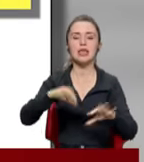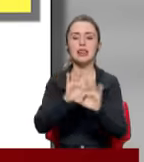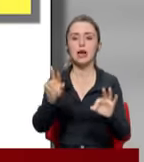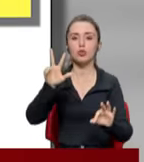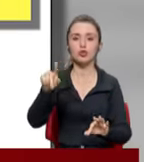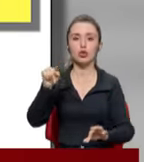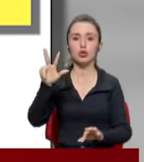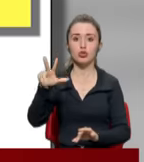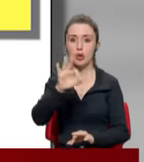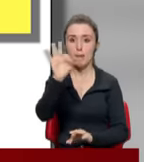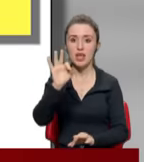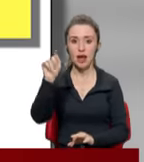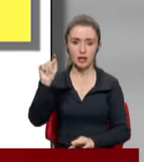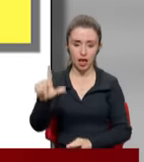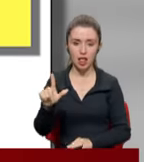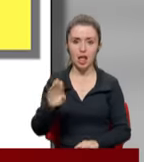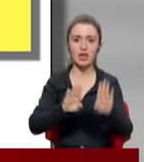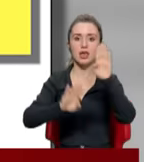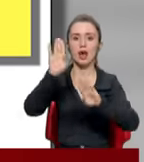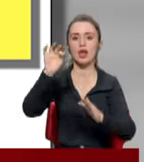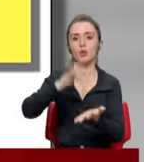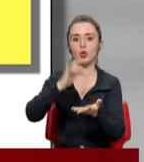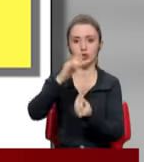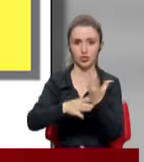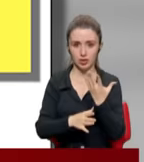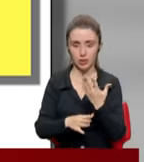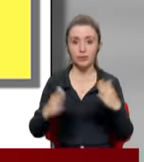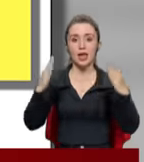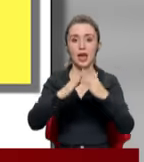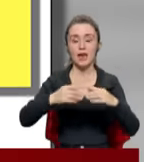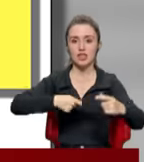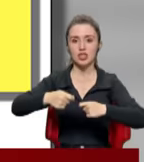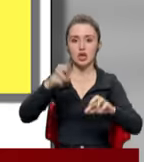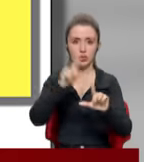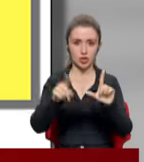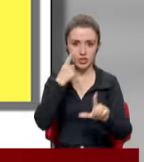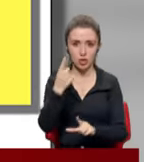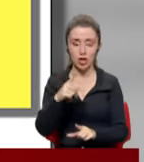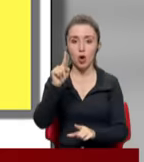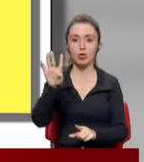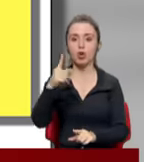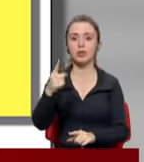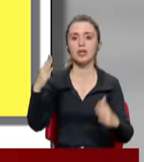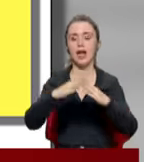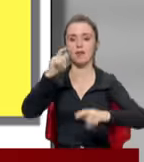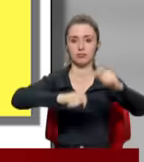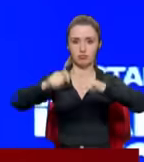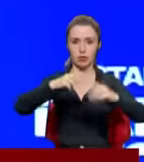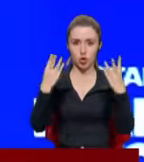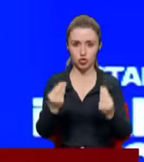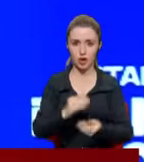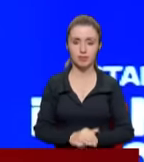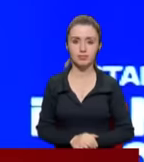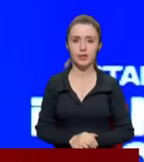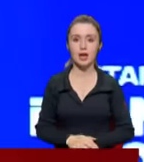3,3 milyar lira değerinde ihale yaptığı ortaya çıktı konut ve Ticaret projesi ile 14.000 konut inşa edilecek